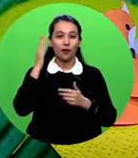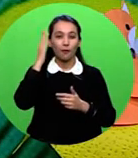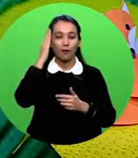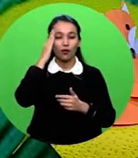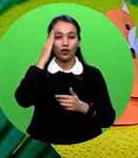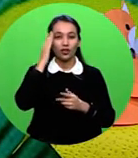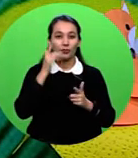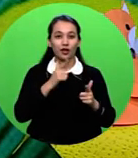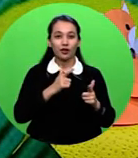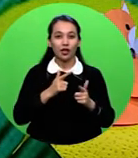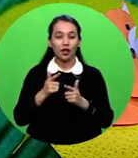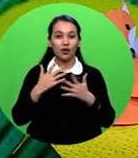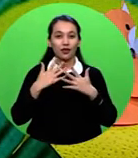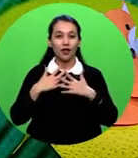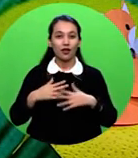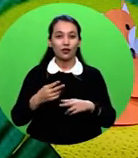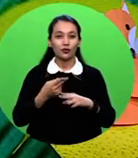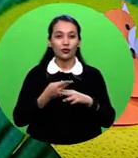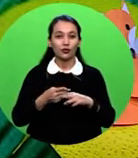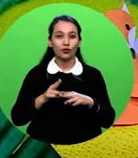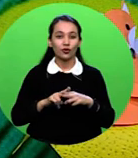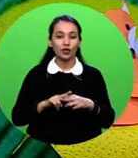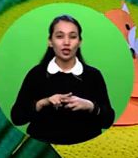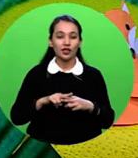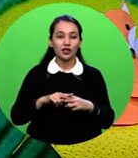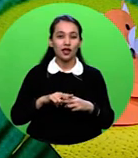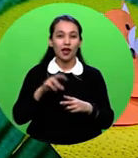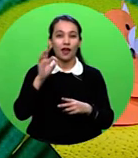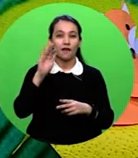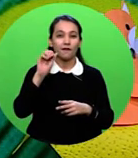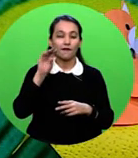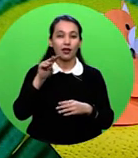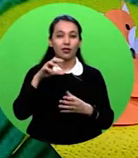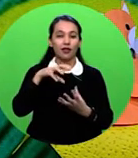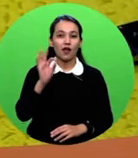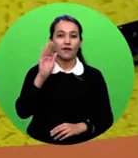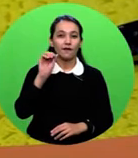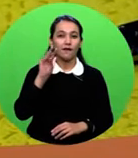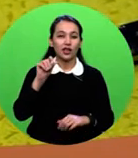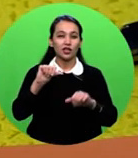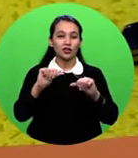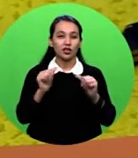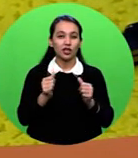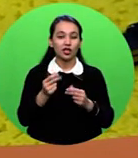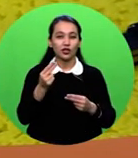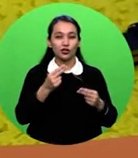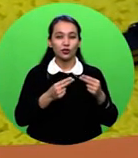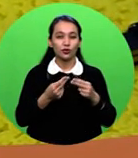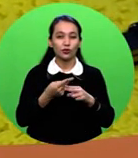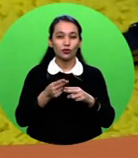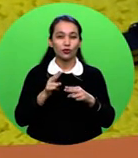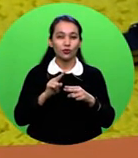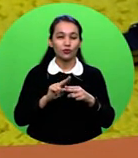bosh qismi bo'ladi. Tanasi uchun esa biz avval shaklidan foydalanamiz. Avval shaklini